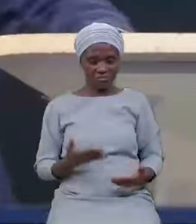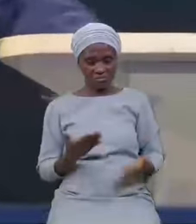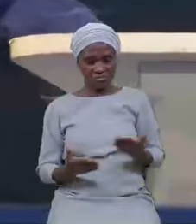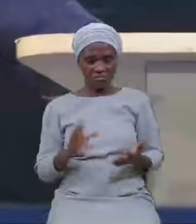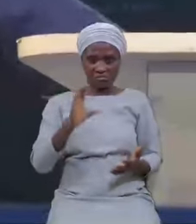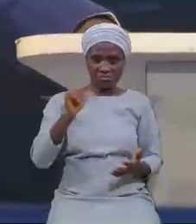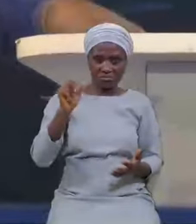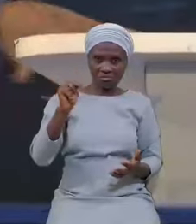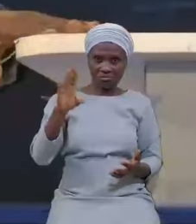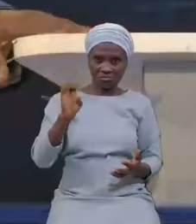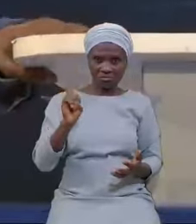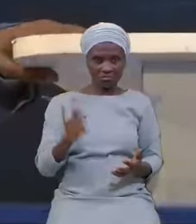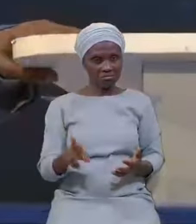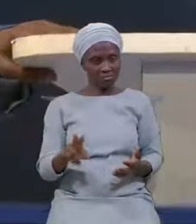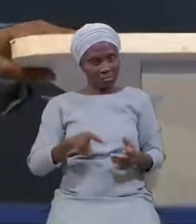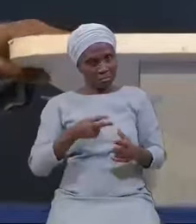ulcère,